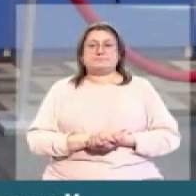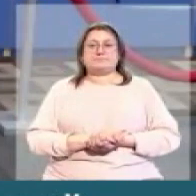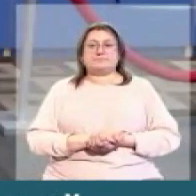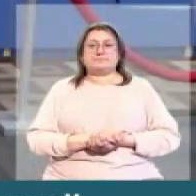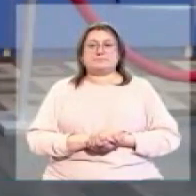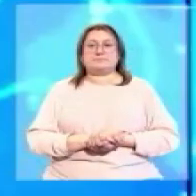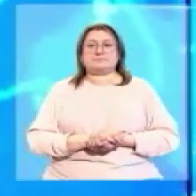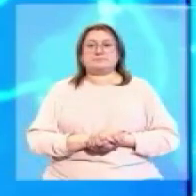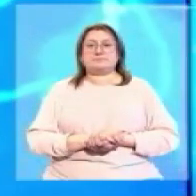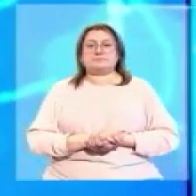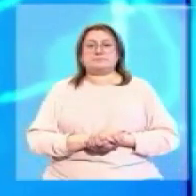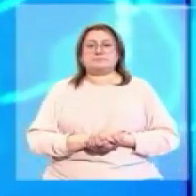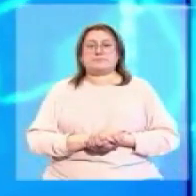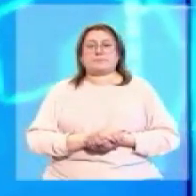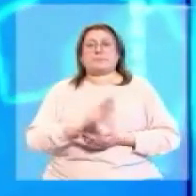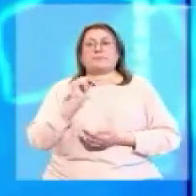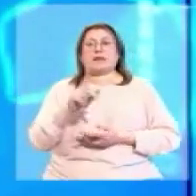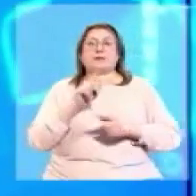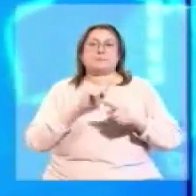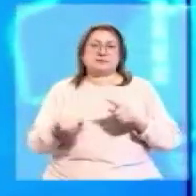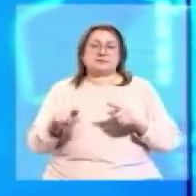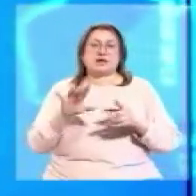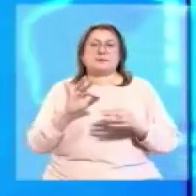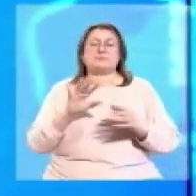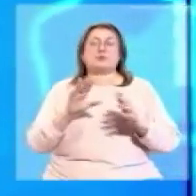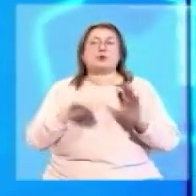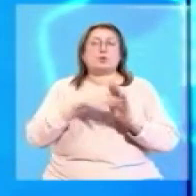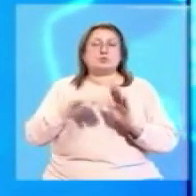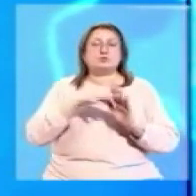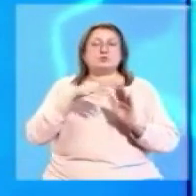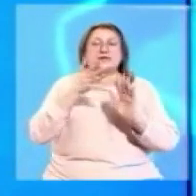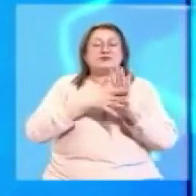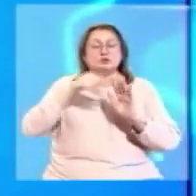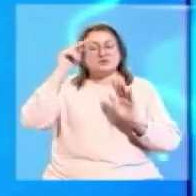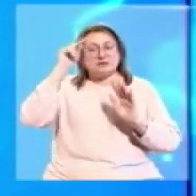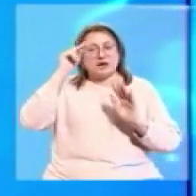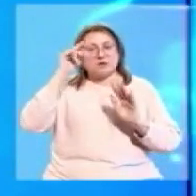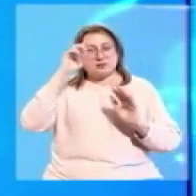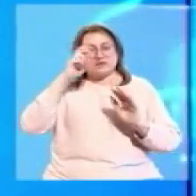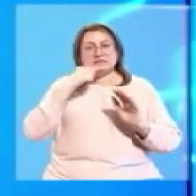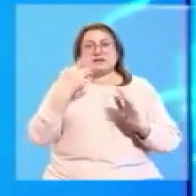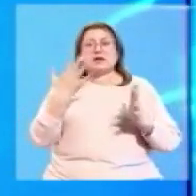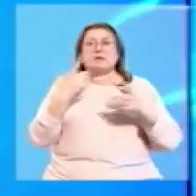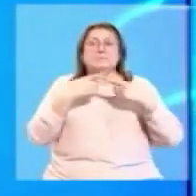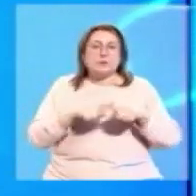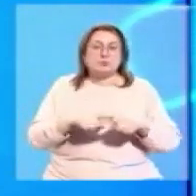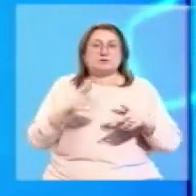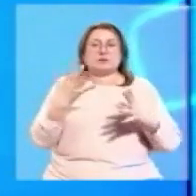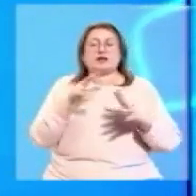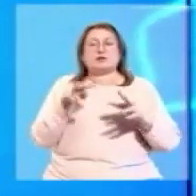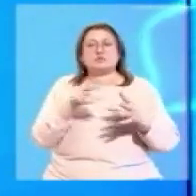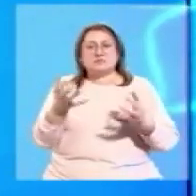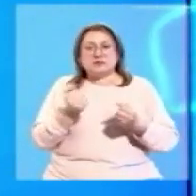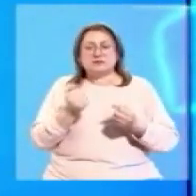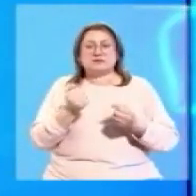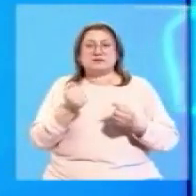Костанай. Как быстро и результативно выучить государственный язык? Какие методики эффективны и в какую литературу